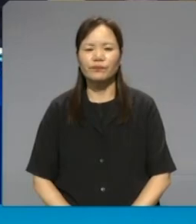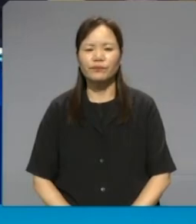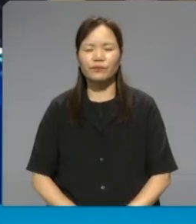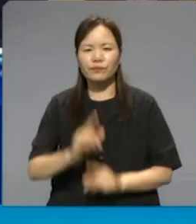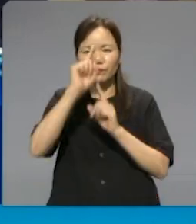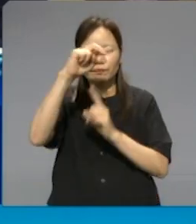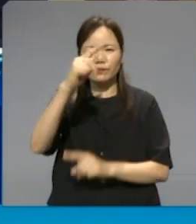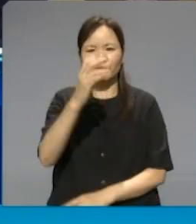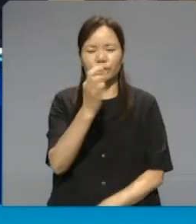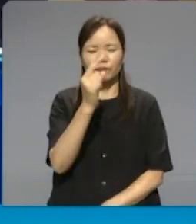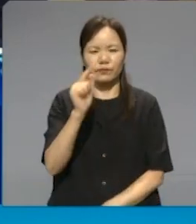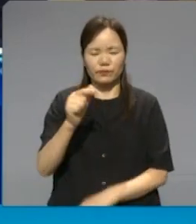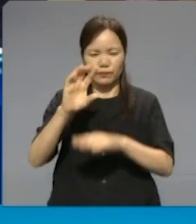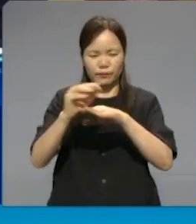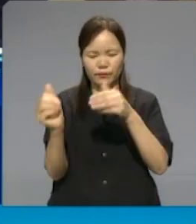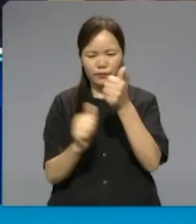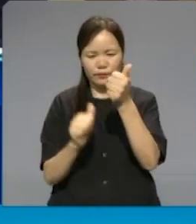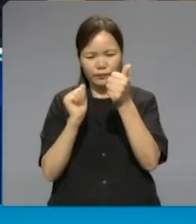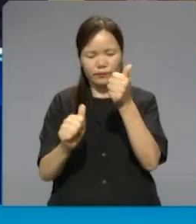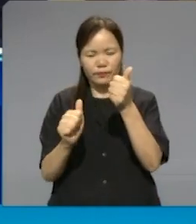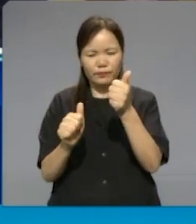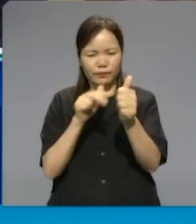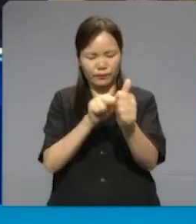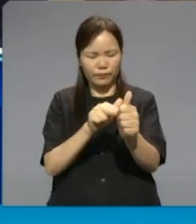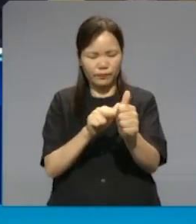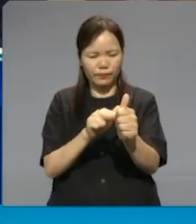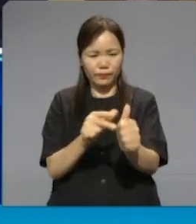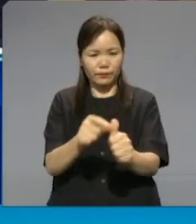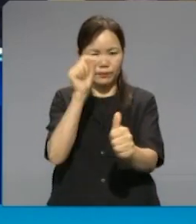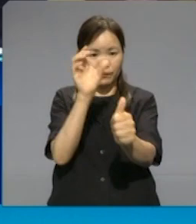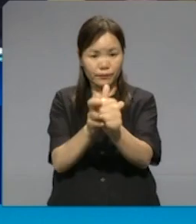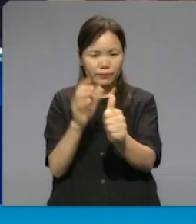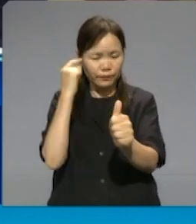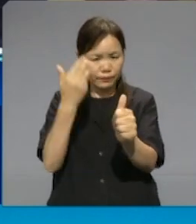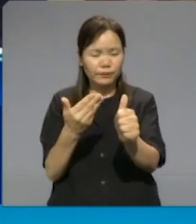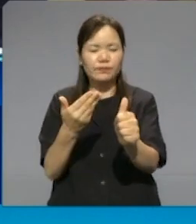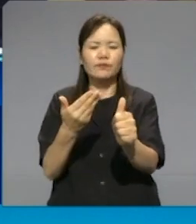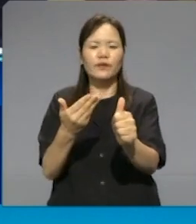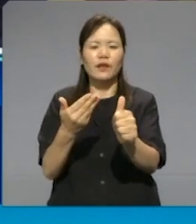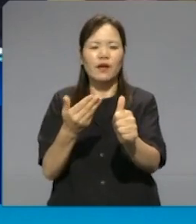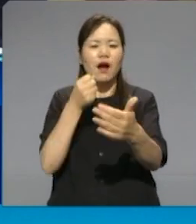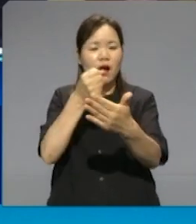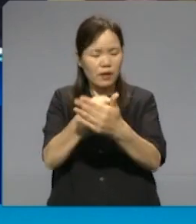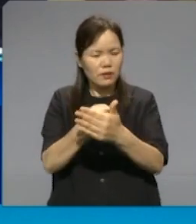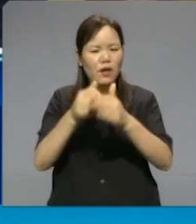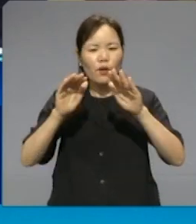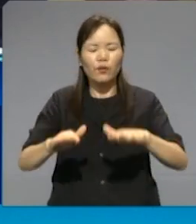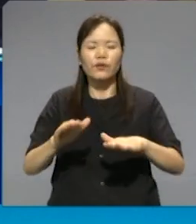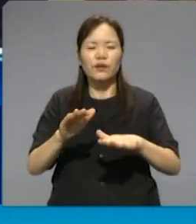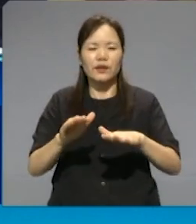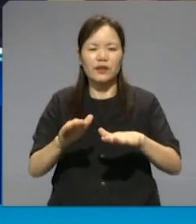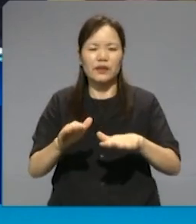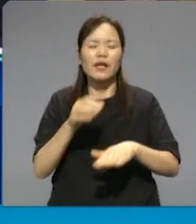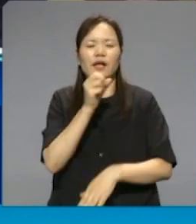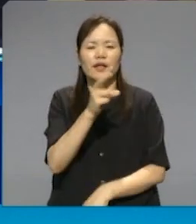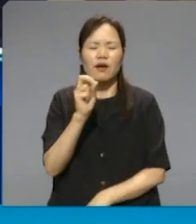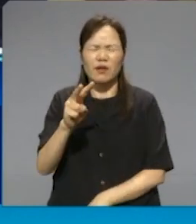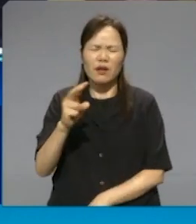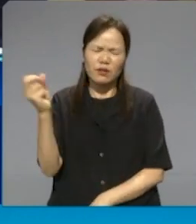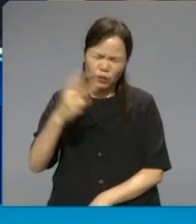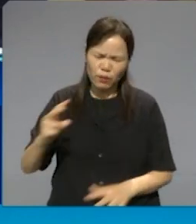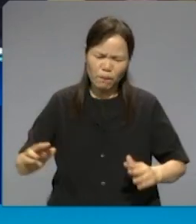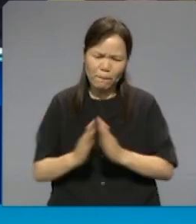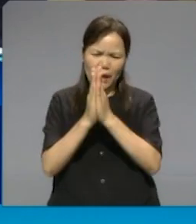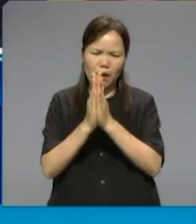이동관 방송통신위원장 후보자 인사청문 보고서 채택 시안이 오늘인데 여야가 또 충돌했습니다